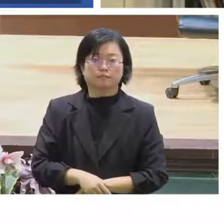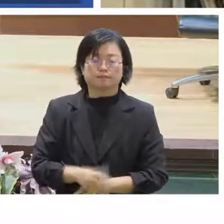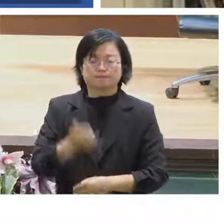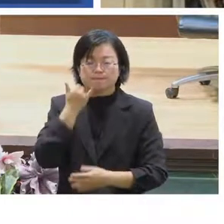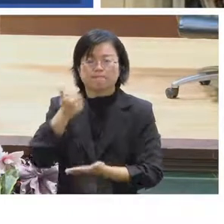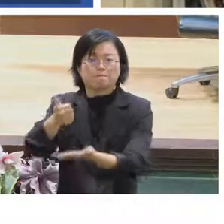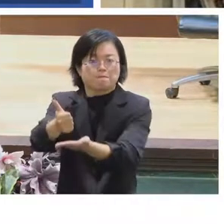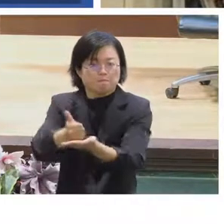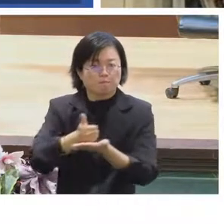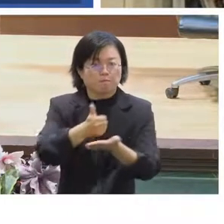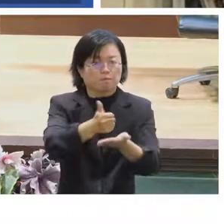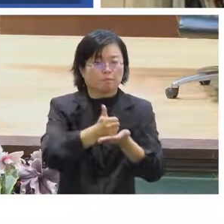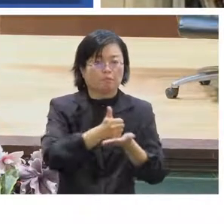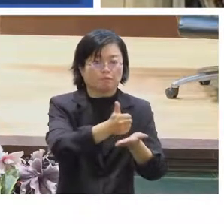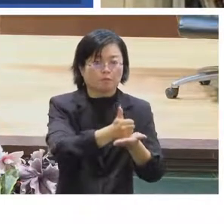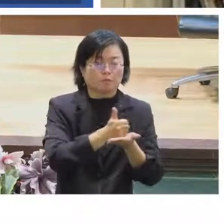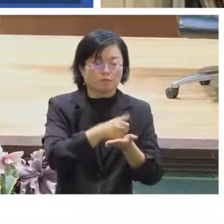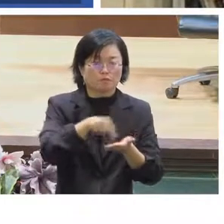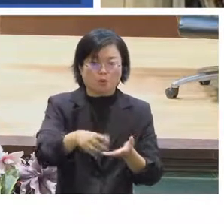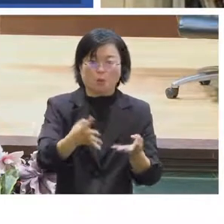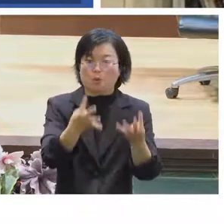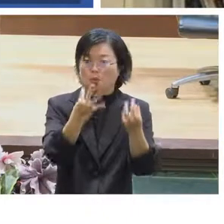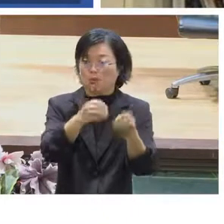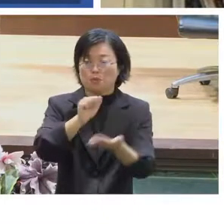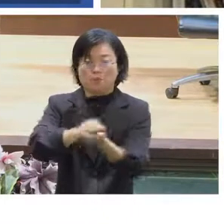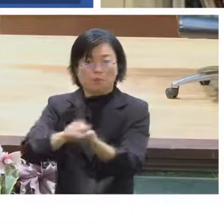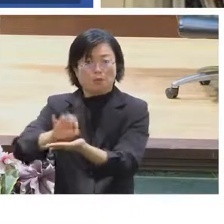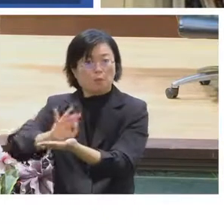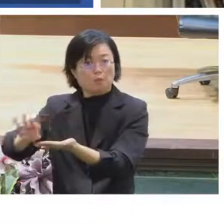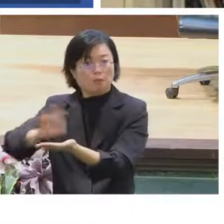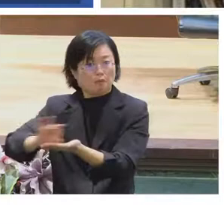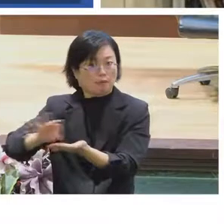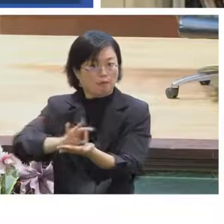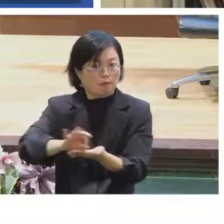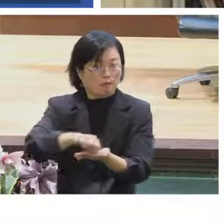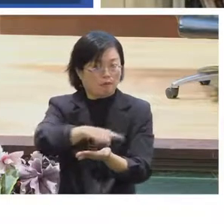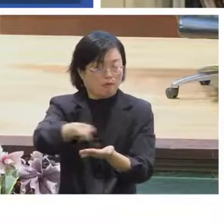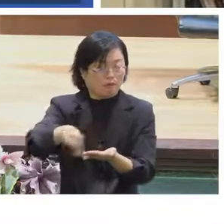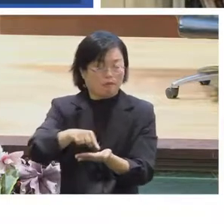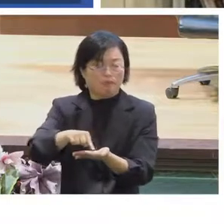邀请更多去数据的使用的者，比如说我们